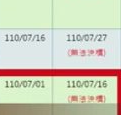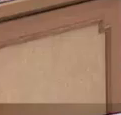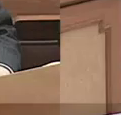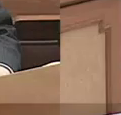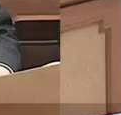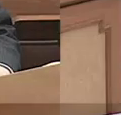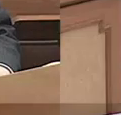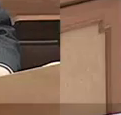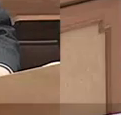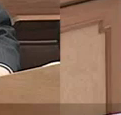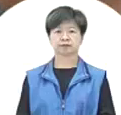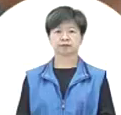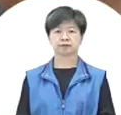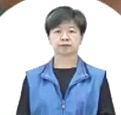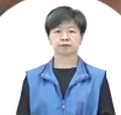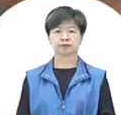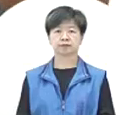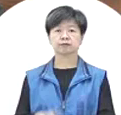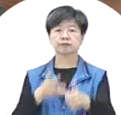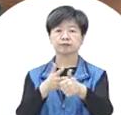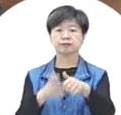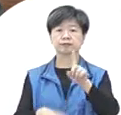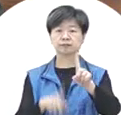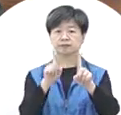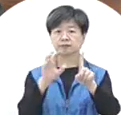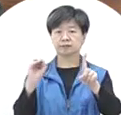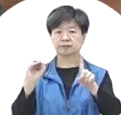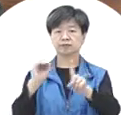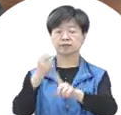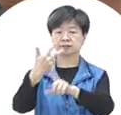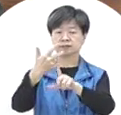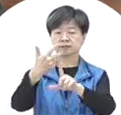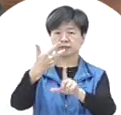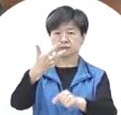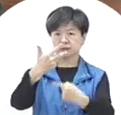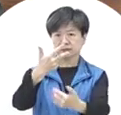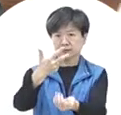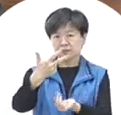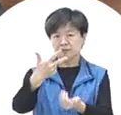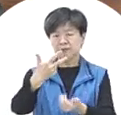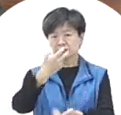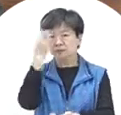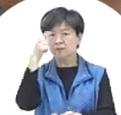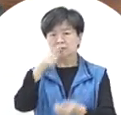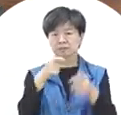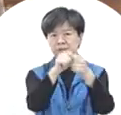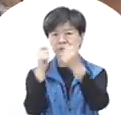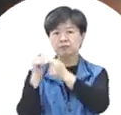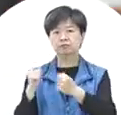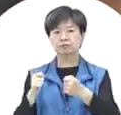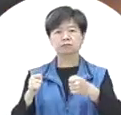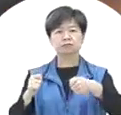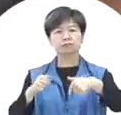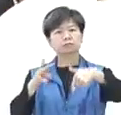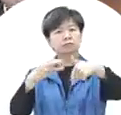在110年的7月1号以前已经发现有锈蚀了，你到什么时候才开始在维修？ 不是啊， 你到什么时候才开始在维